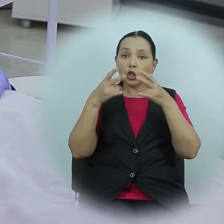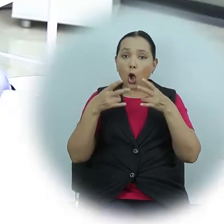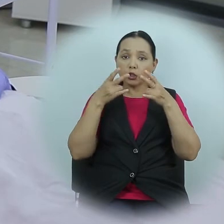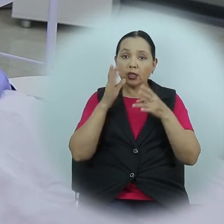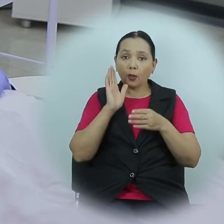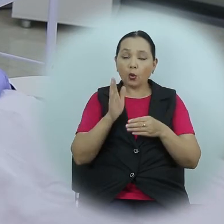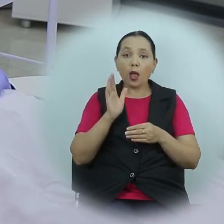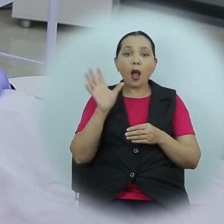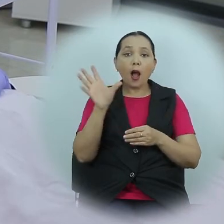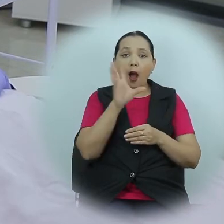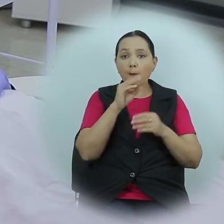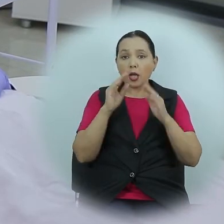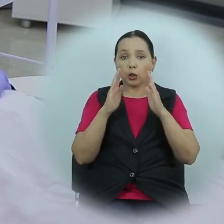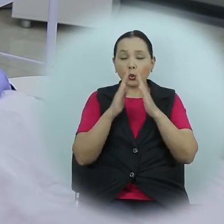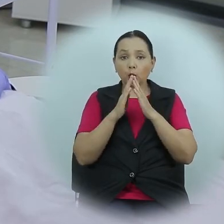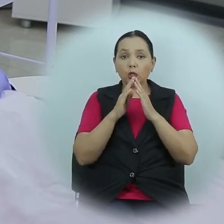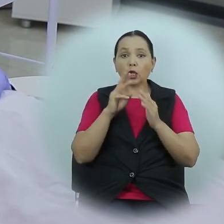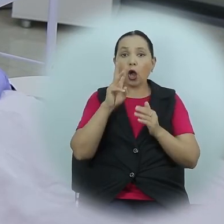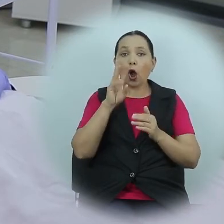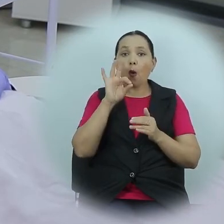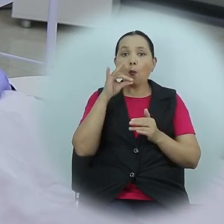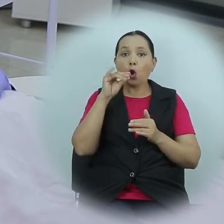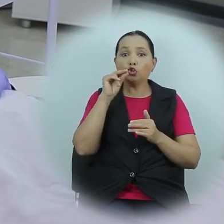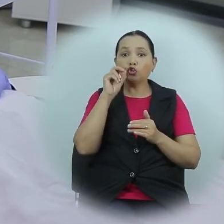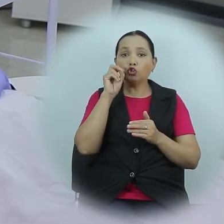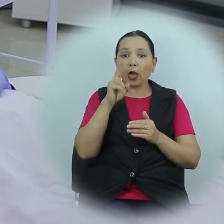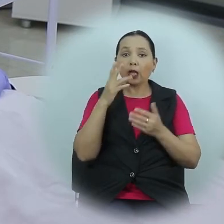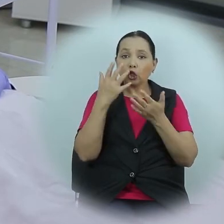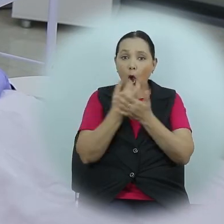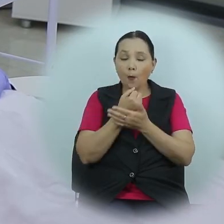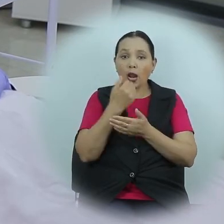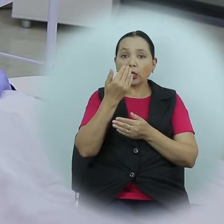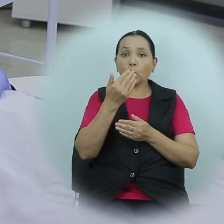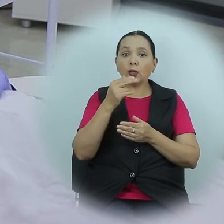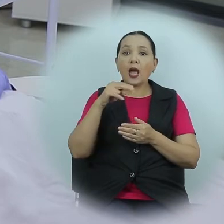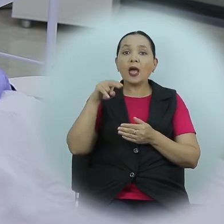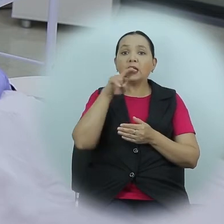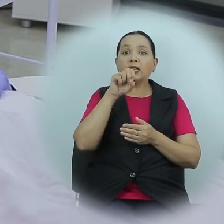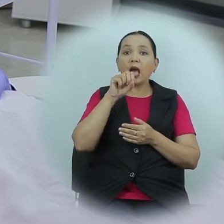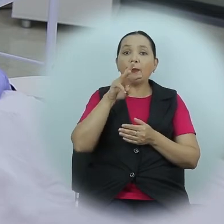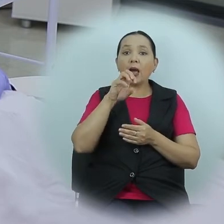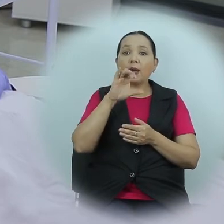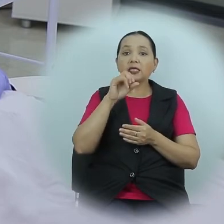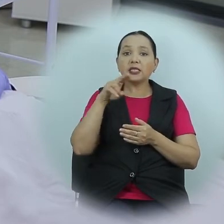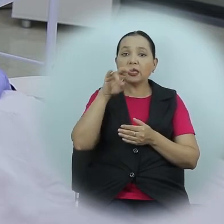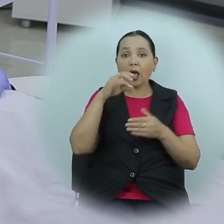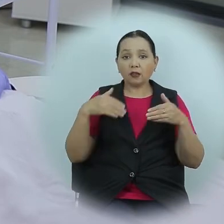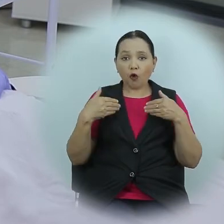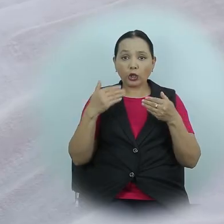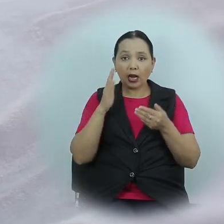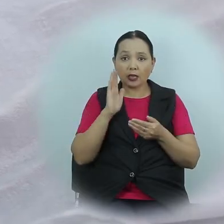bo'ladi. Hammaning uyida moychechak topiladi. Moychechak damlamasidan